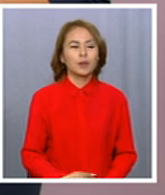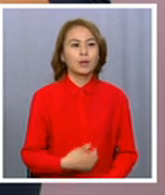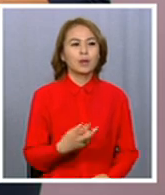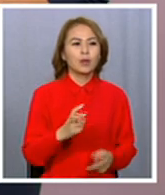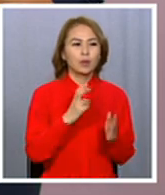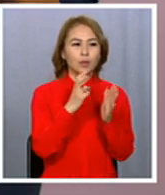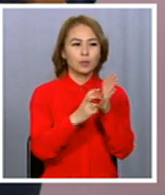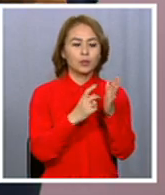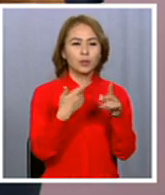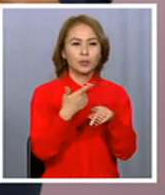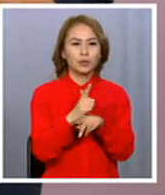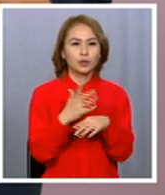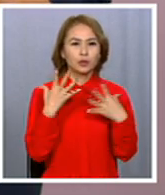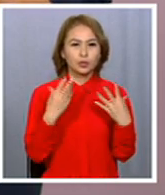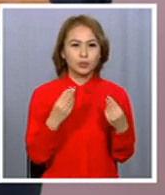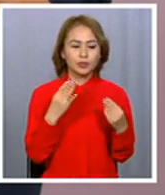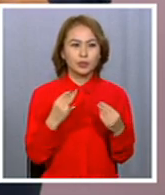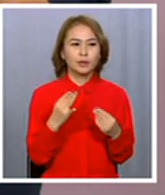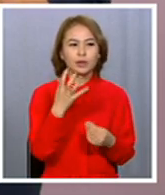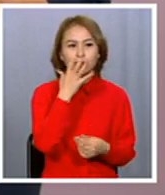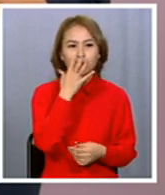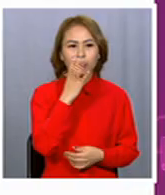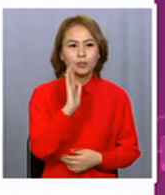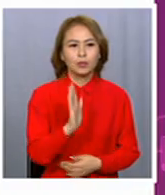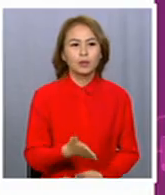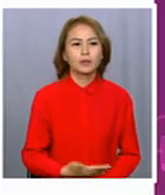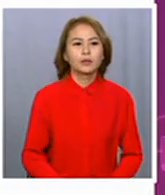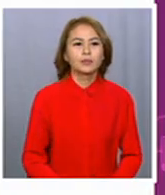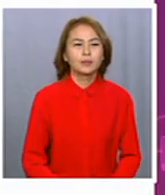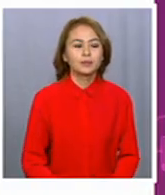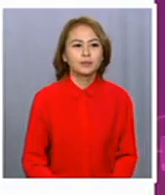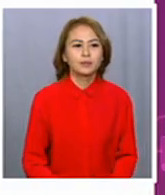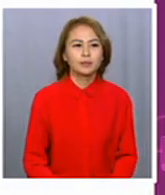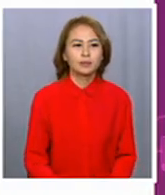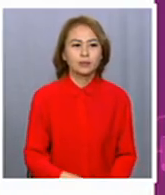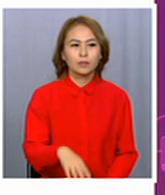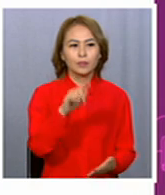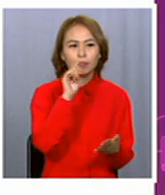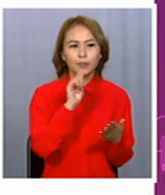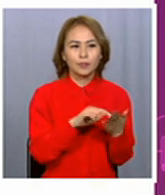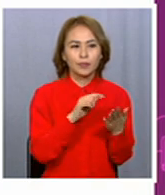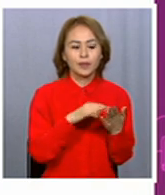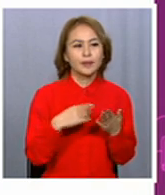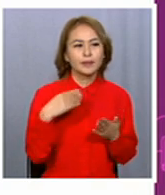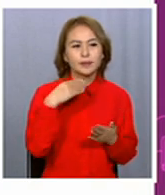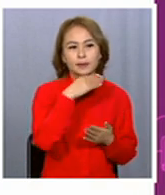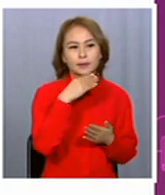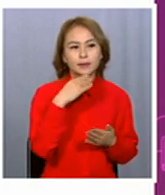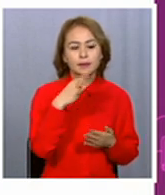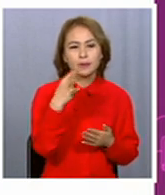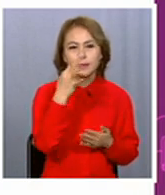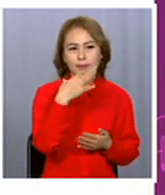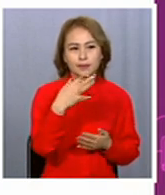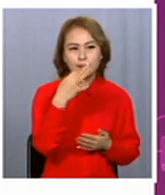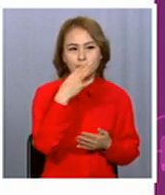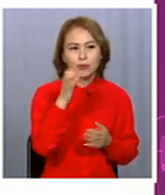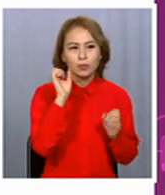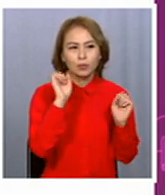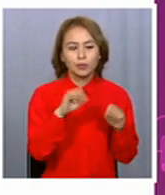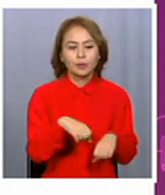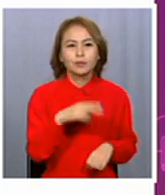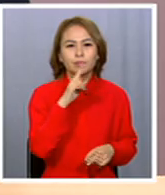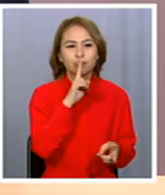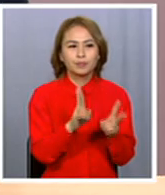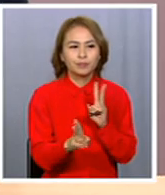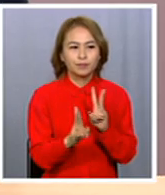өте жұмсақ, әрі жылы болып келеді екен. Ал құстардың етінен және жұмыртқасынан тамақ